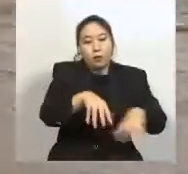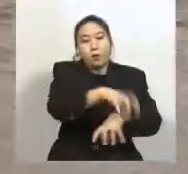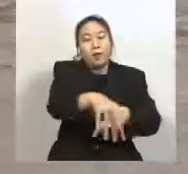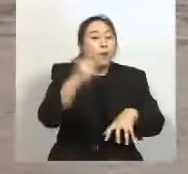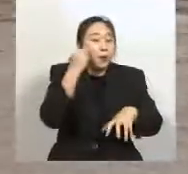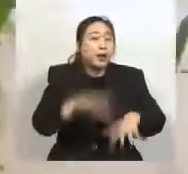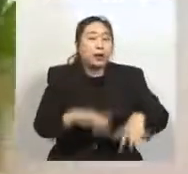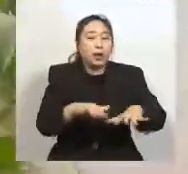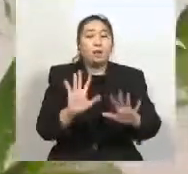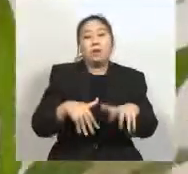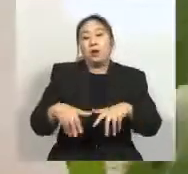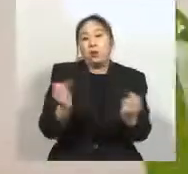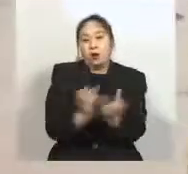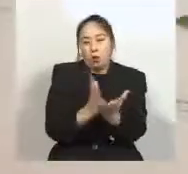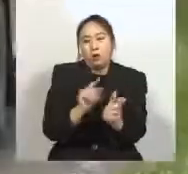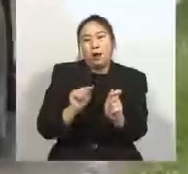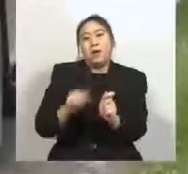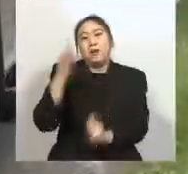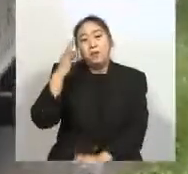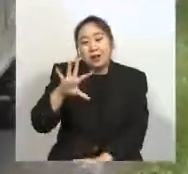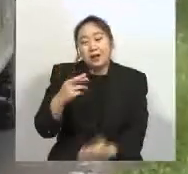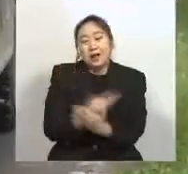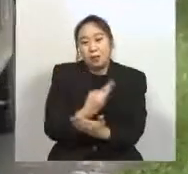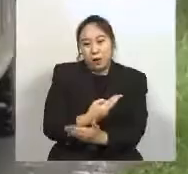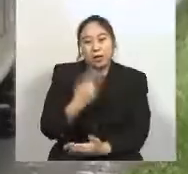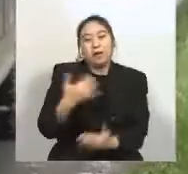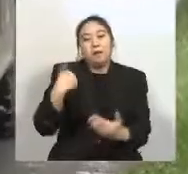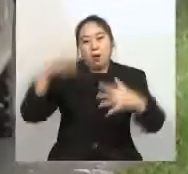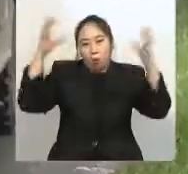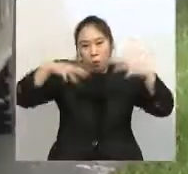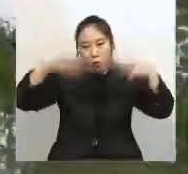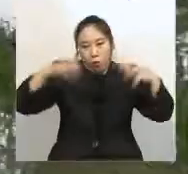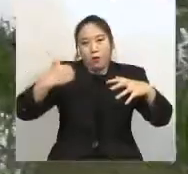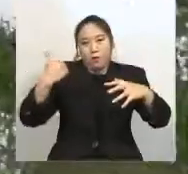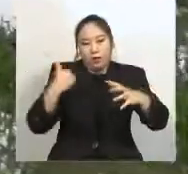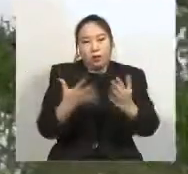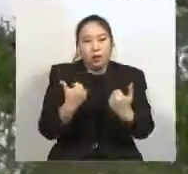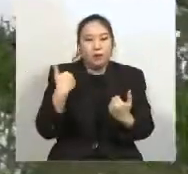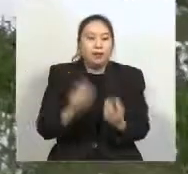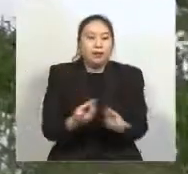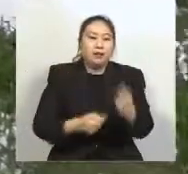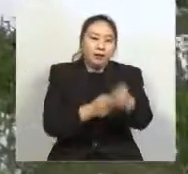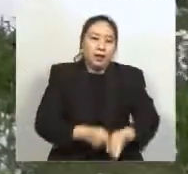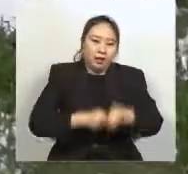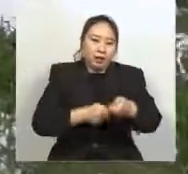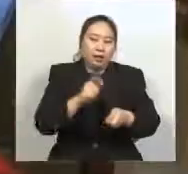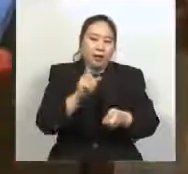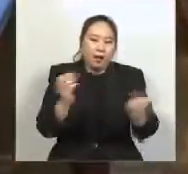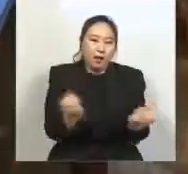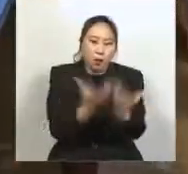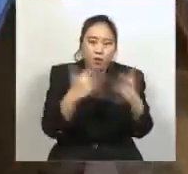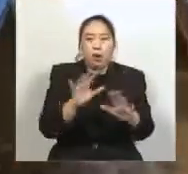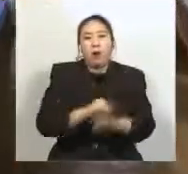เภอสวนพึ่งจังหวัดราชบุรีค่ะประกอบกับมีฝนที่ตกลงมาในพื้นที่เบื้องต้นมีพื้นที่การเกษตรเสียหายไปแล้วกว่า600